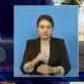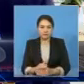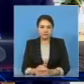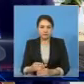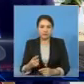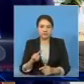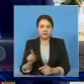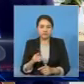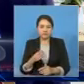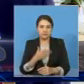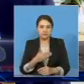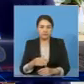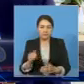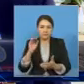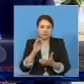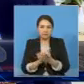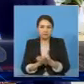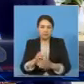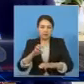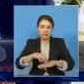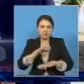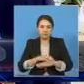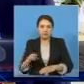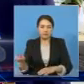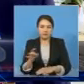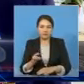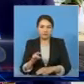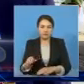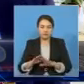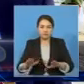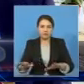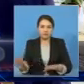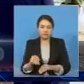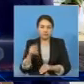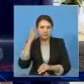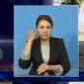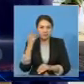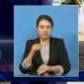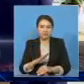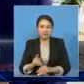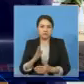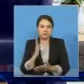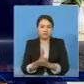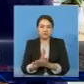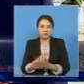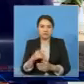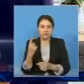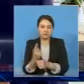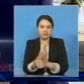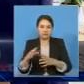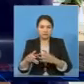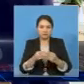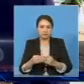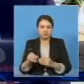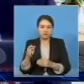чтобы ознакомиться с такими районами, чтобы ребята все знали, чтобы люди знали, что существует такая одна единая